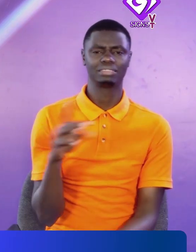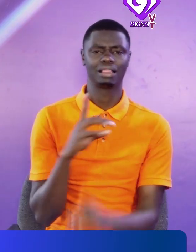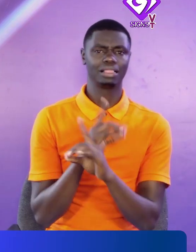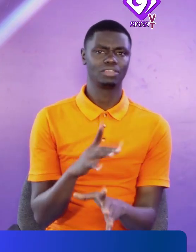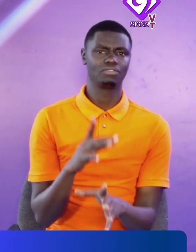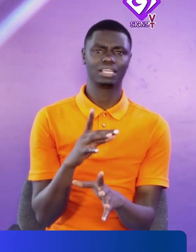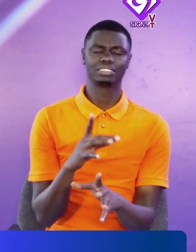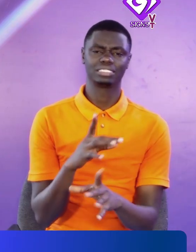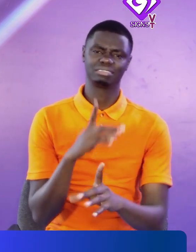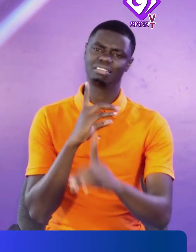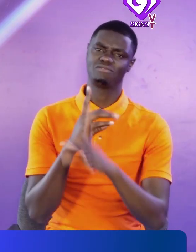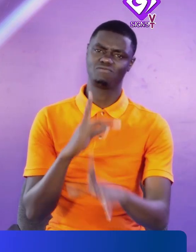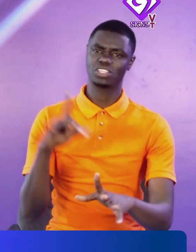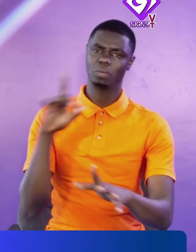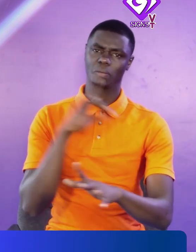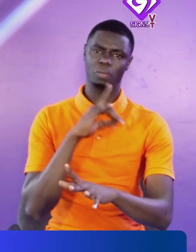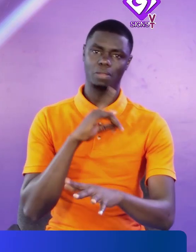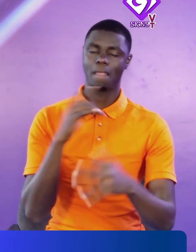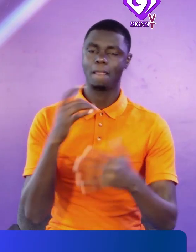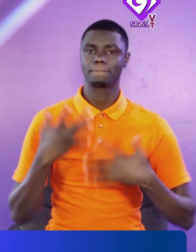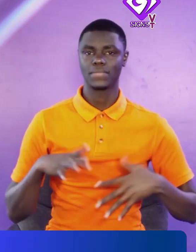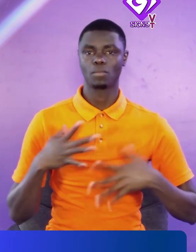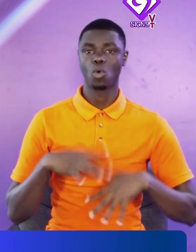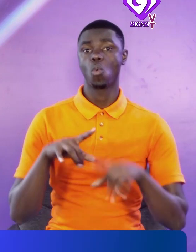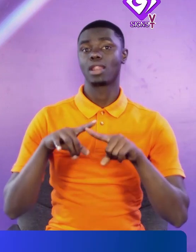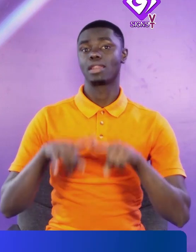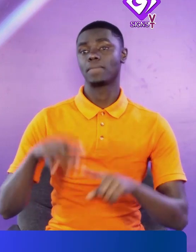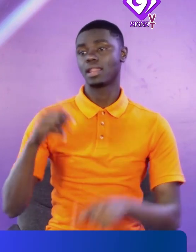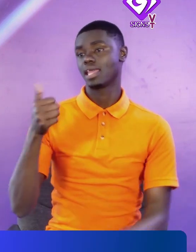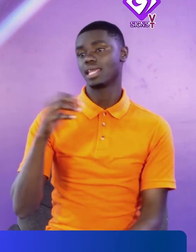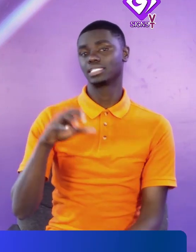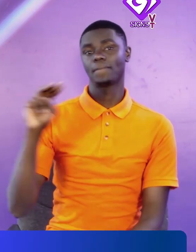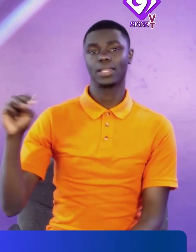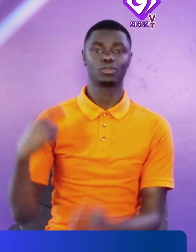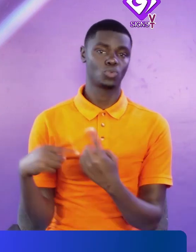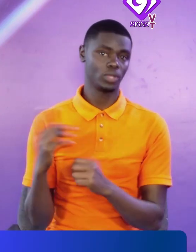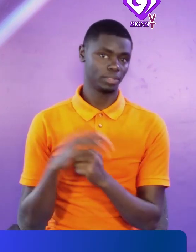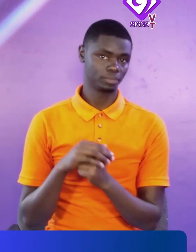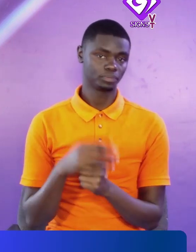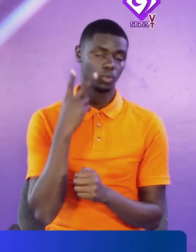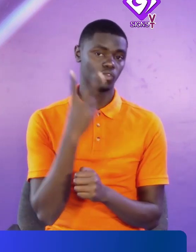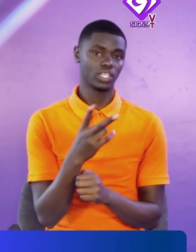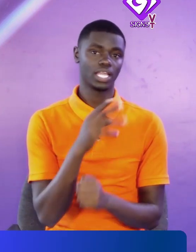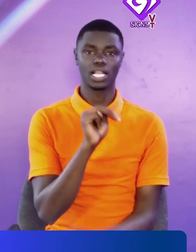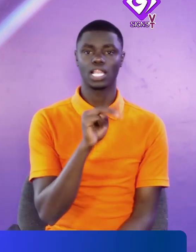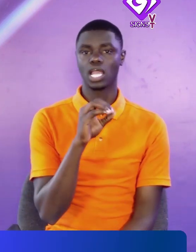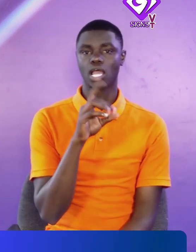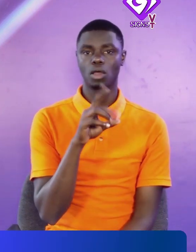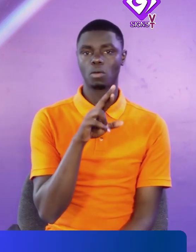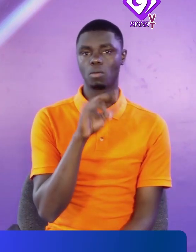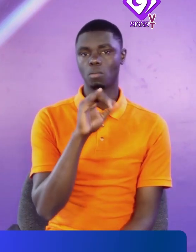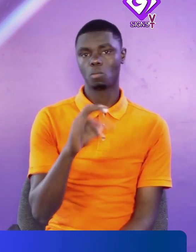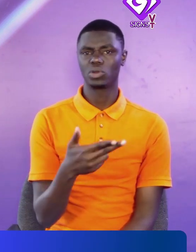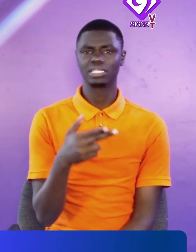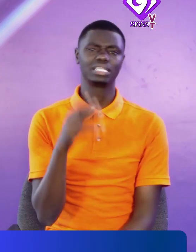AC Milan. Watu wengi wanategemea AC Milan itashinda. Ni kwa sababu ukiangalia mzee kama Modric, yes ni mzee lakini ako na experience.